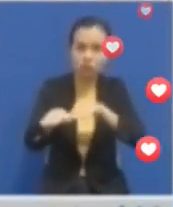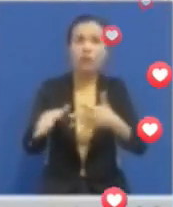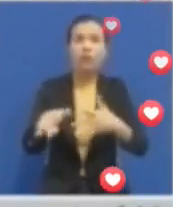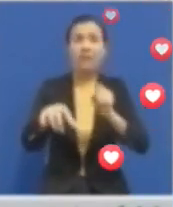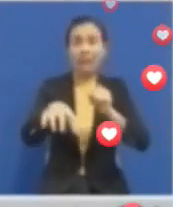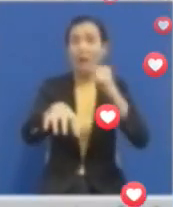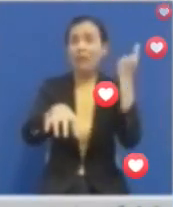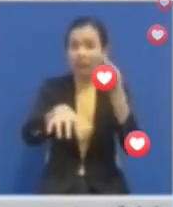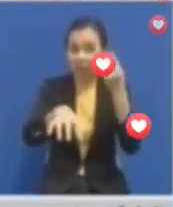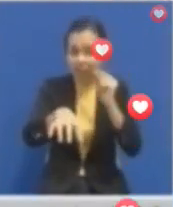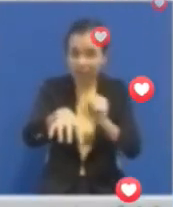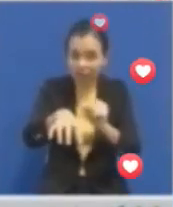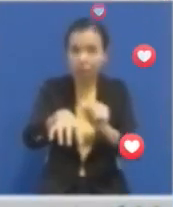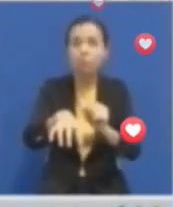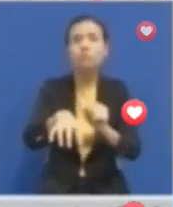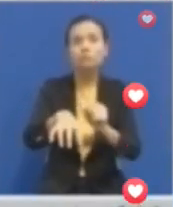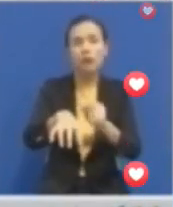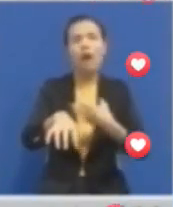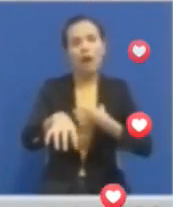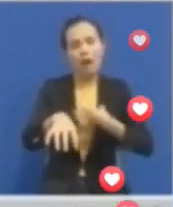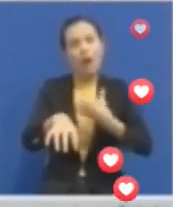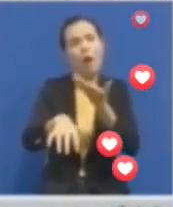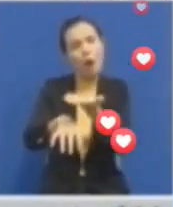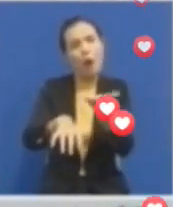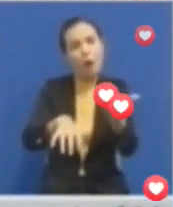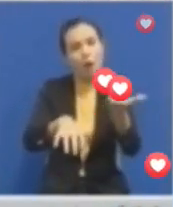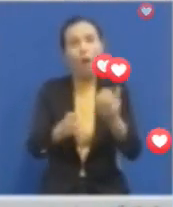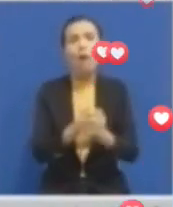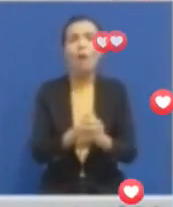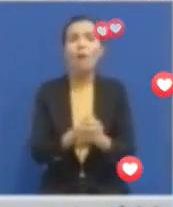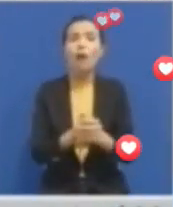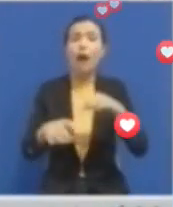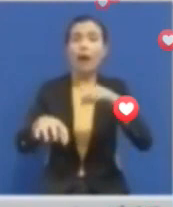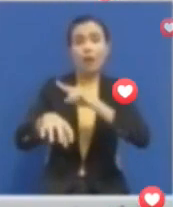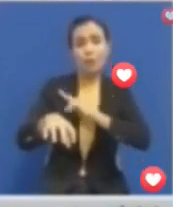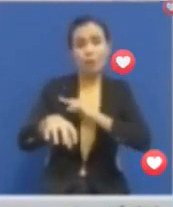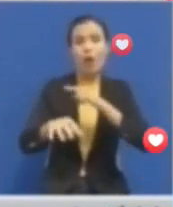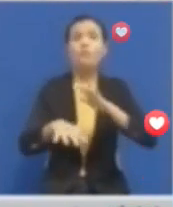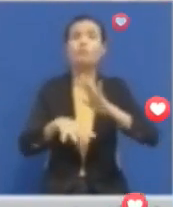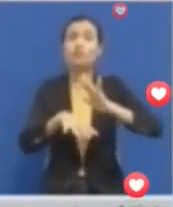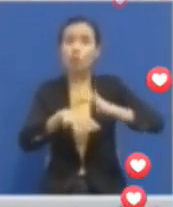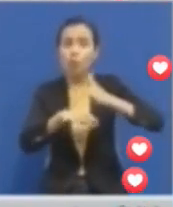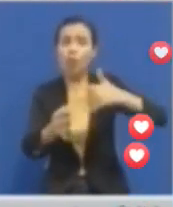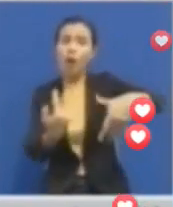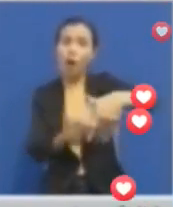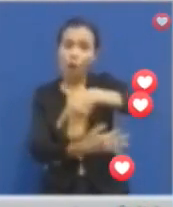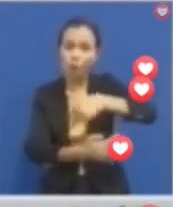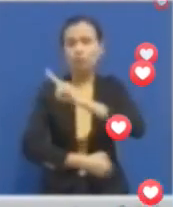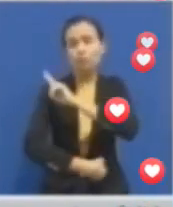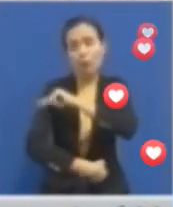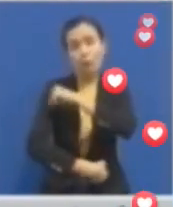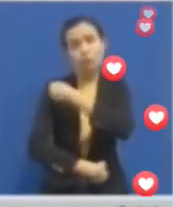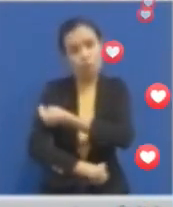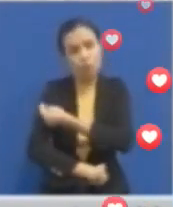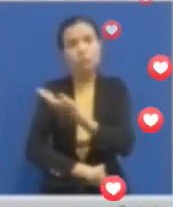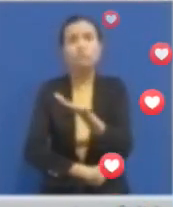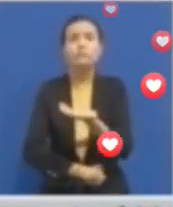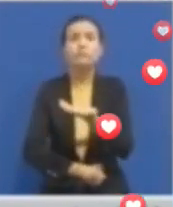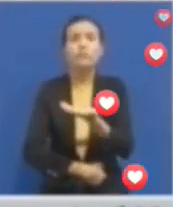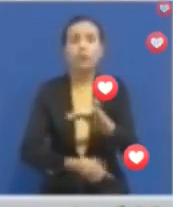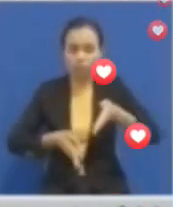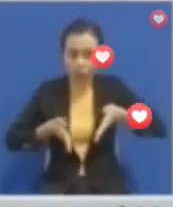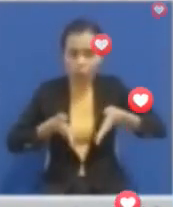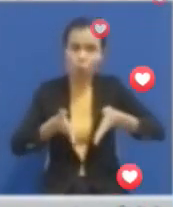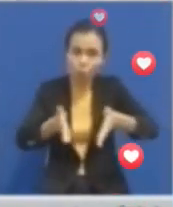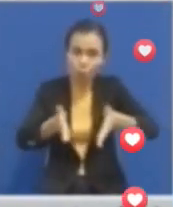ที่ท่องเที่ยวด้วยเพราะฉะนั้นก็อยากให้หน่วยงานที่เกี่ยวข้องไม่ว่าจะเป็นสิ่งแวดล้อมสาธารณสุขนะคะแล้วก็ทางหลวงชนบ